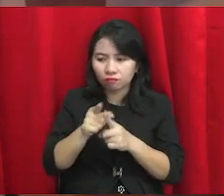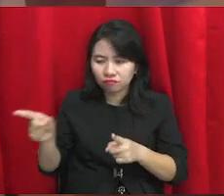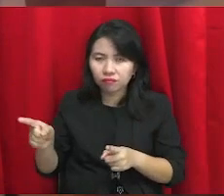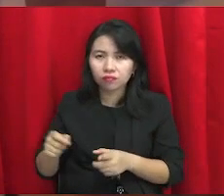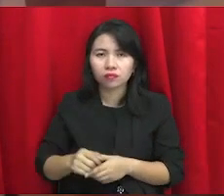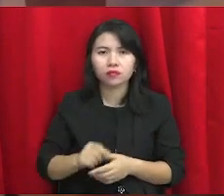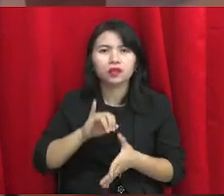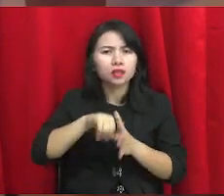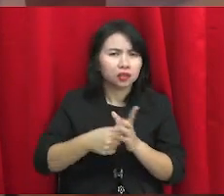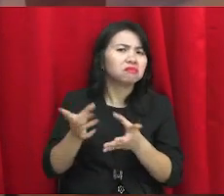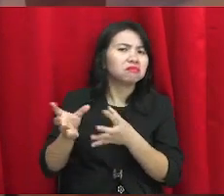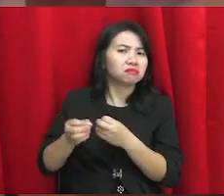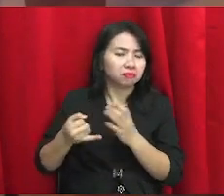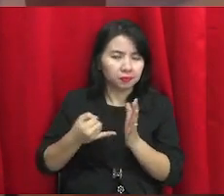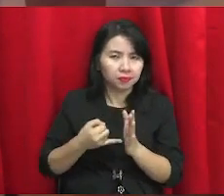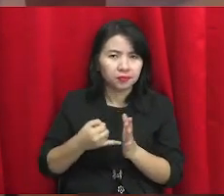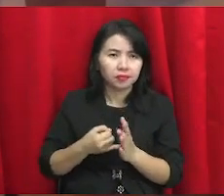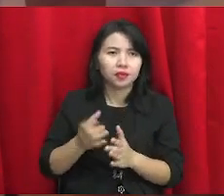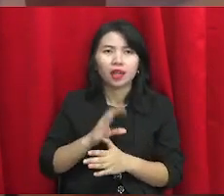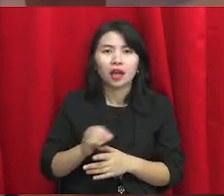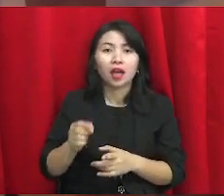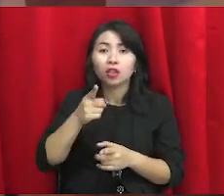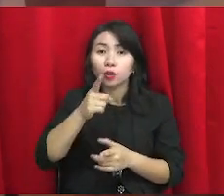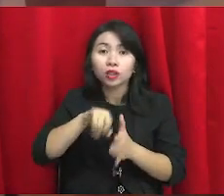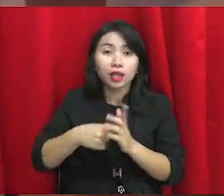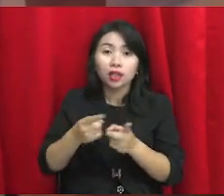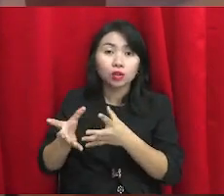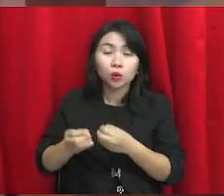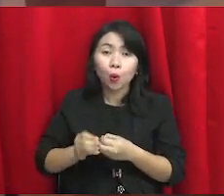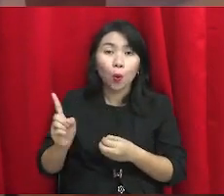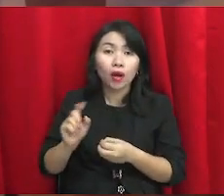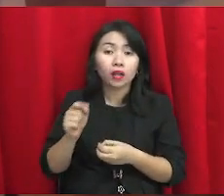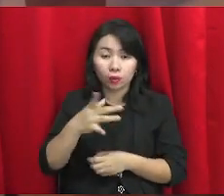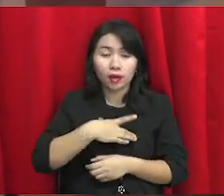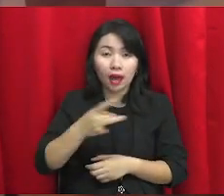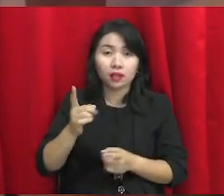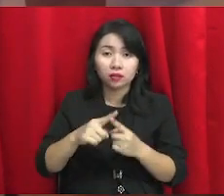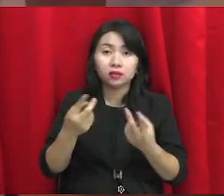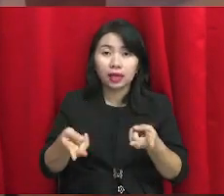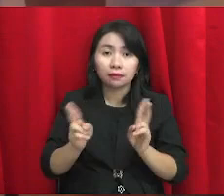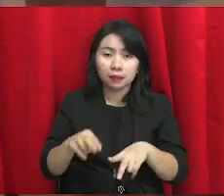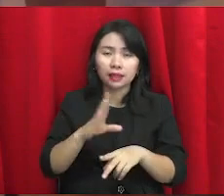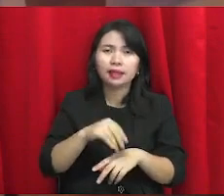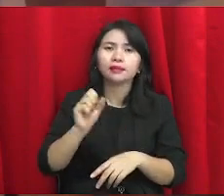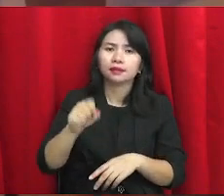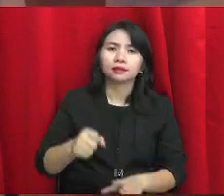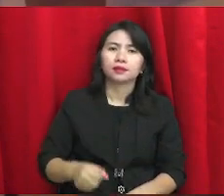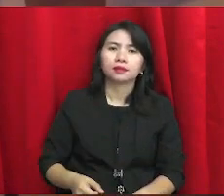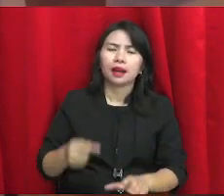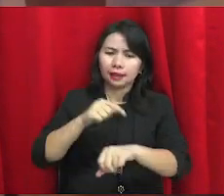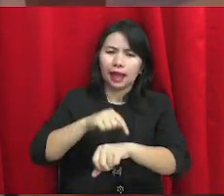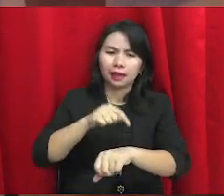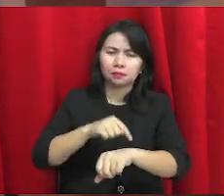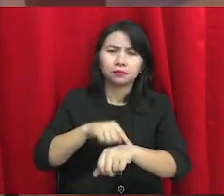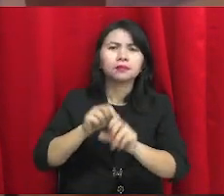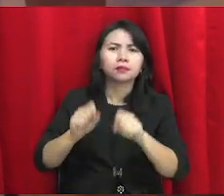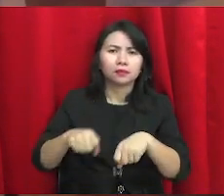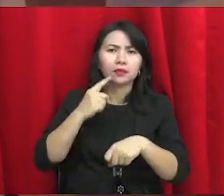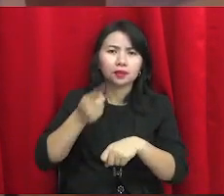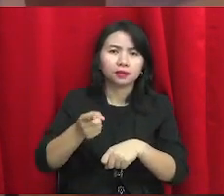lang. Gawin na lang yung gusto mong gawin. And, time will tell,